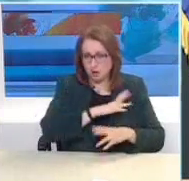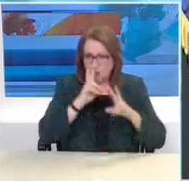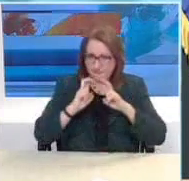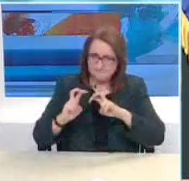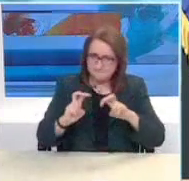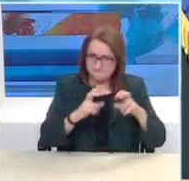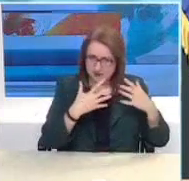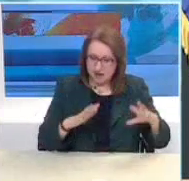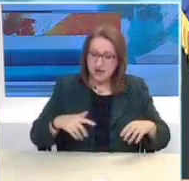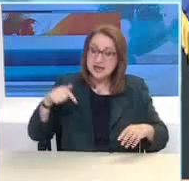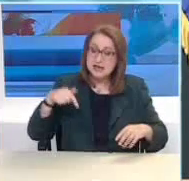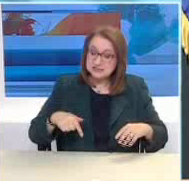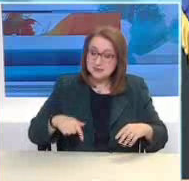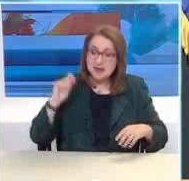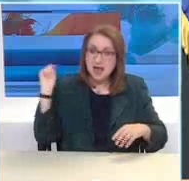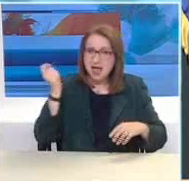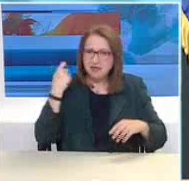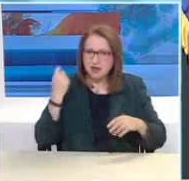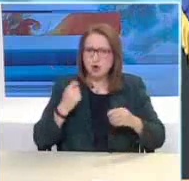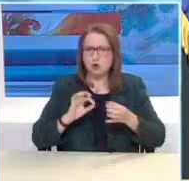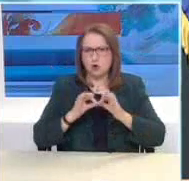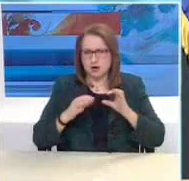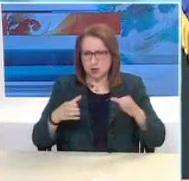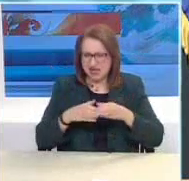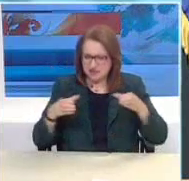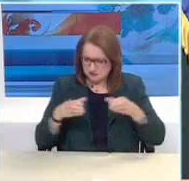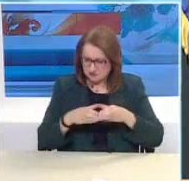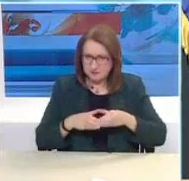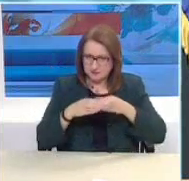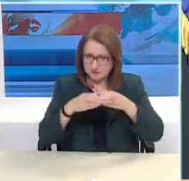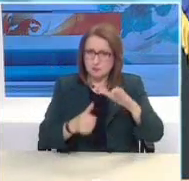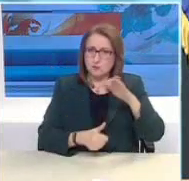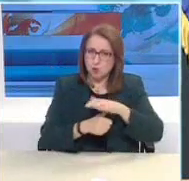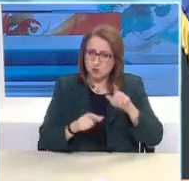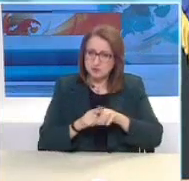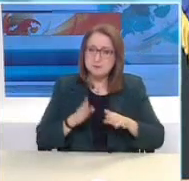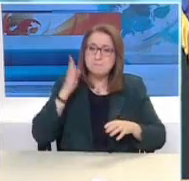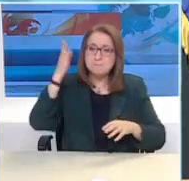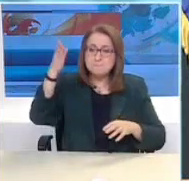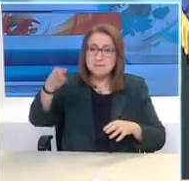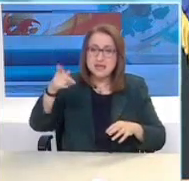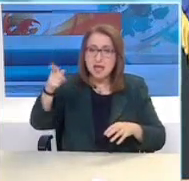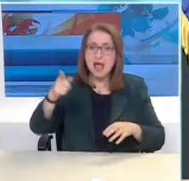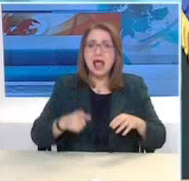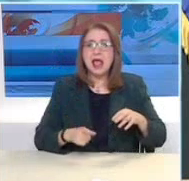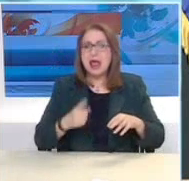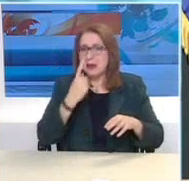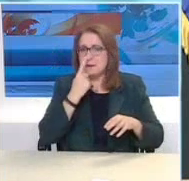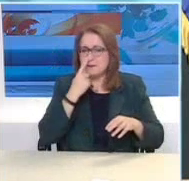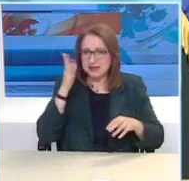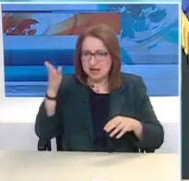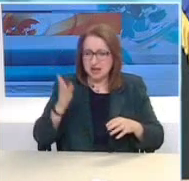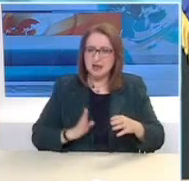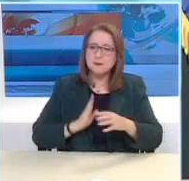Σήμερα κλιμάκιο του Εθνικού Οργανισμού Δημόσιας Υγείας υπό τον πρόεδρο του ΕΟΔΗ επισκέφτηκε τη Λέσβο. Πραγματοποιήθηκε σύσκεψη στο